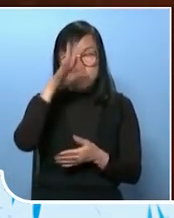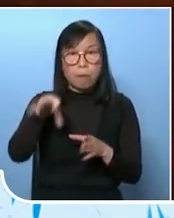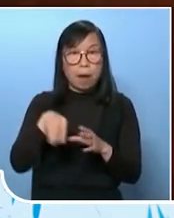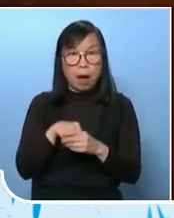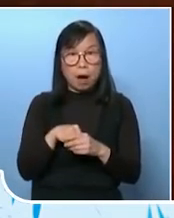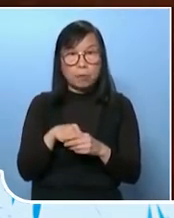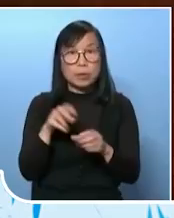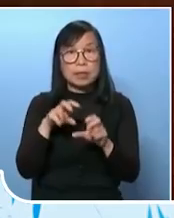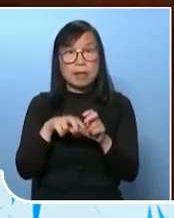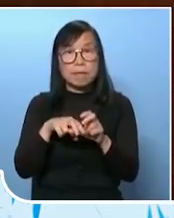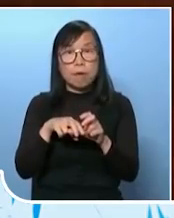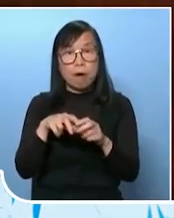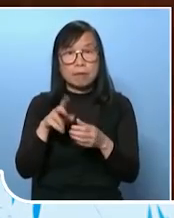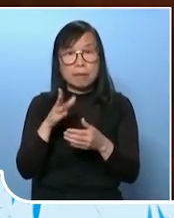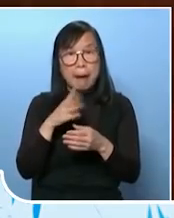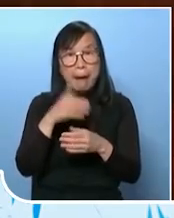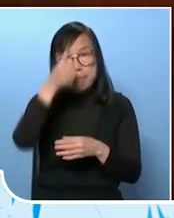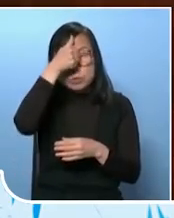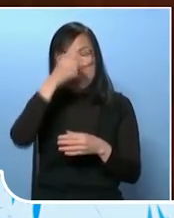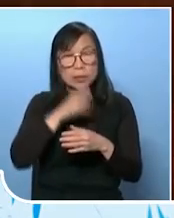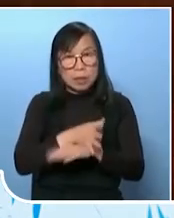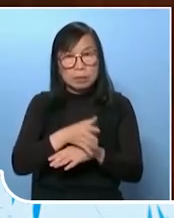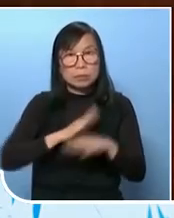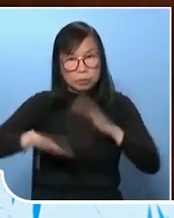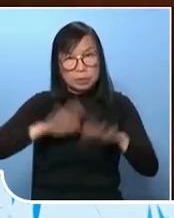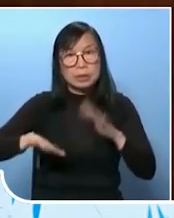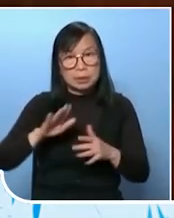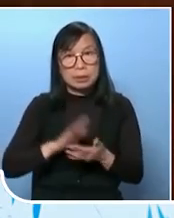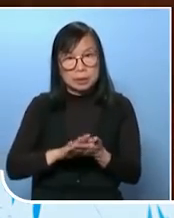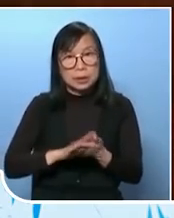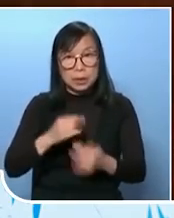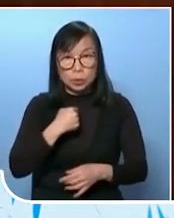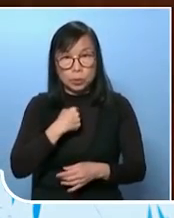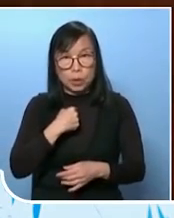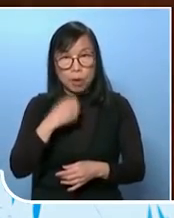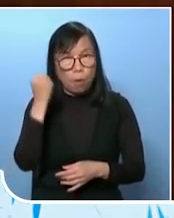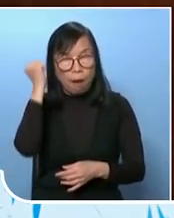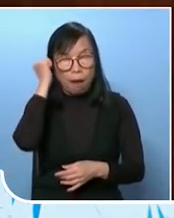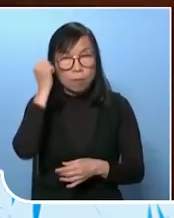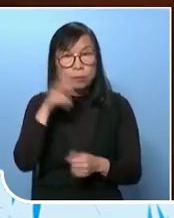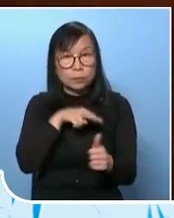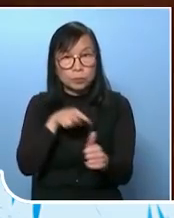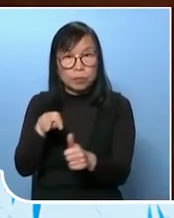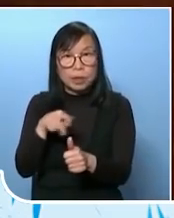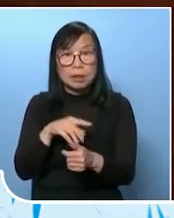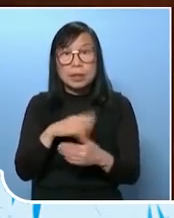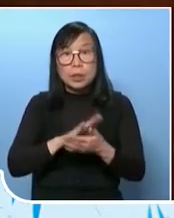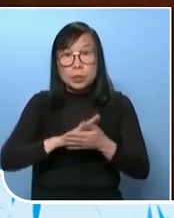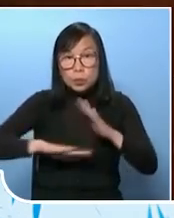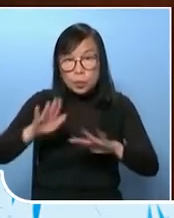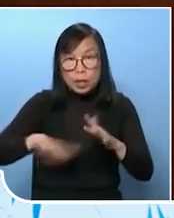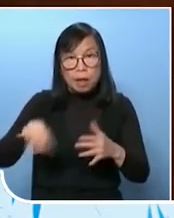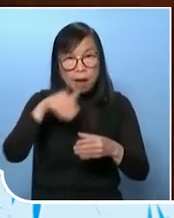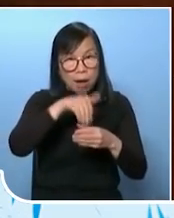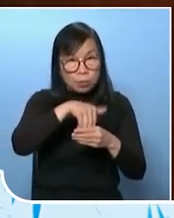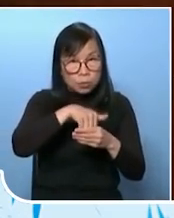一些所謂西方的民主社會，他都要處理這件事，如果不是他亦都很難管治。有些的處理方法是集中在選